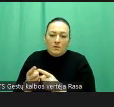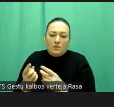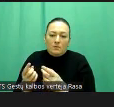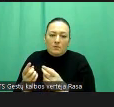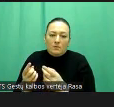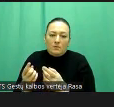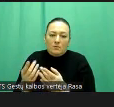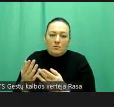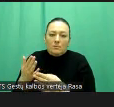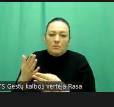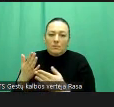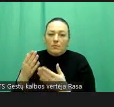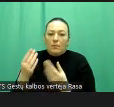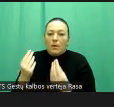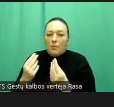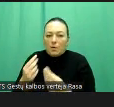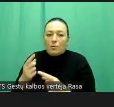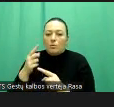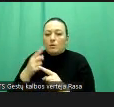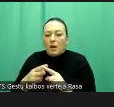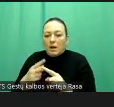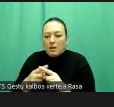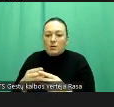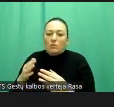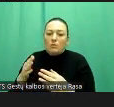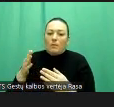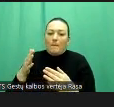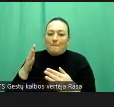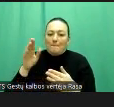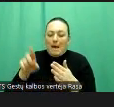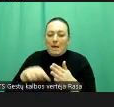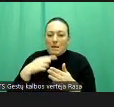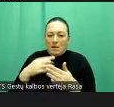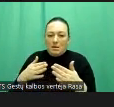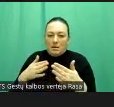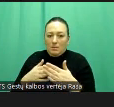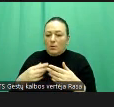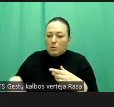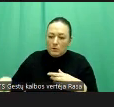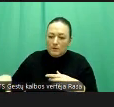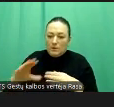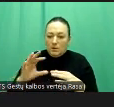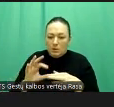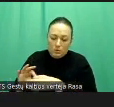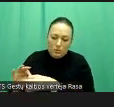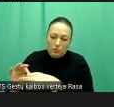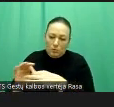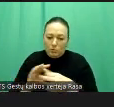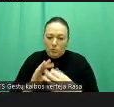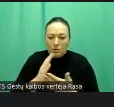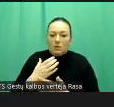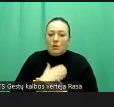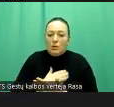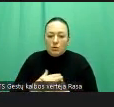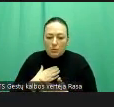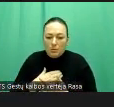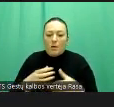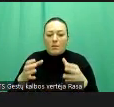sakyti, paskirų pamokų dalykų ribas ir apjungia tos dalykus. Ir tai yra svarbu ir